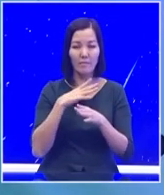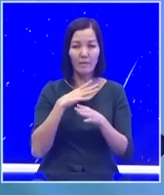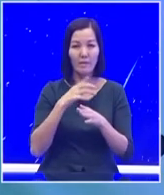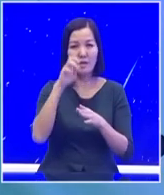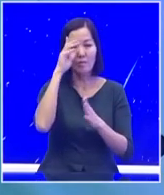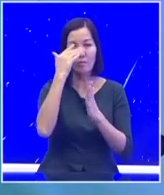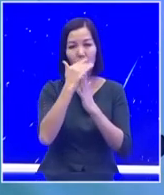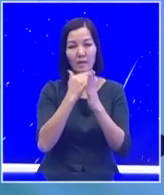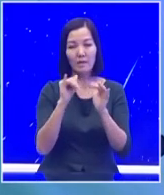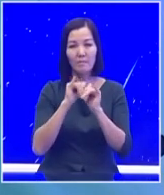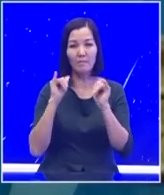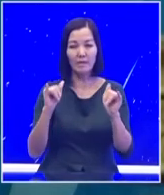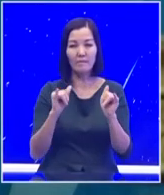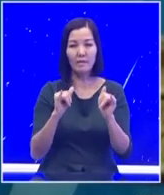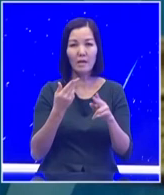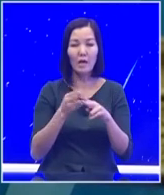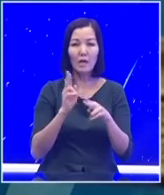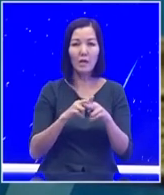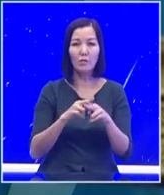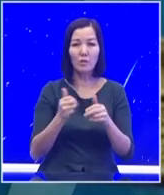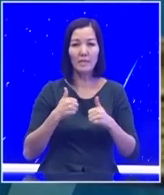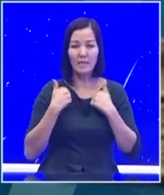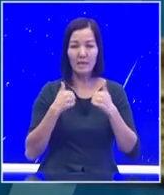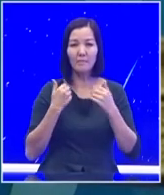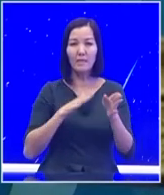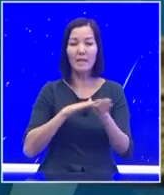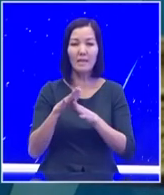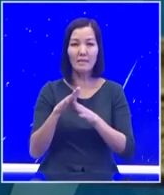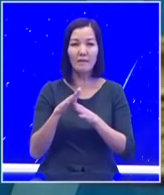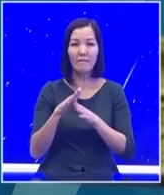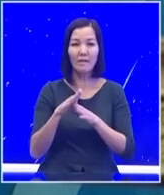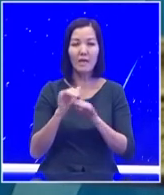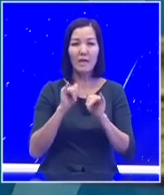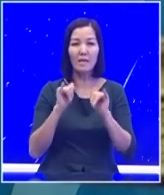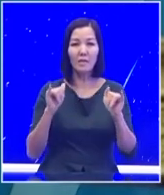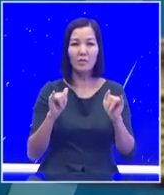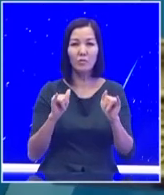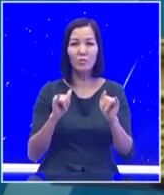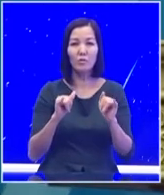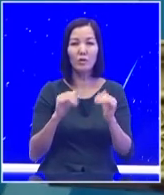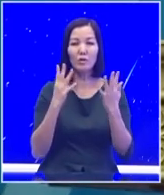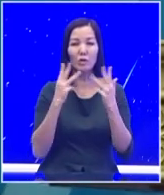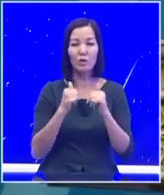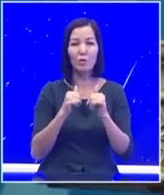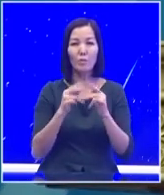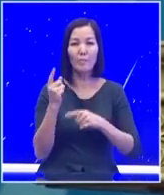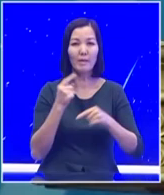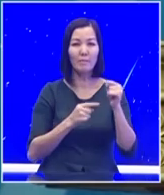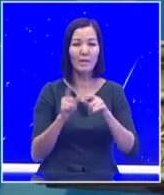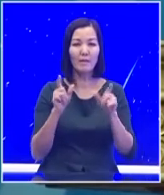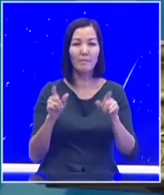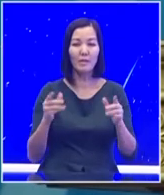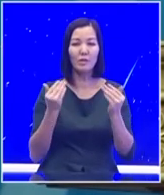государственным программам развития, которые неуклонно стараемся реализовать. В районе растут с каждым годом число предпринимателей. Сейчас таковых